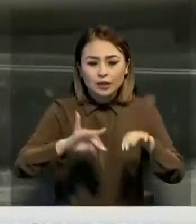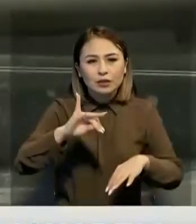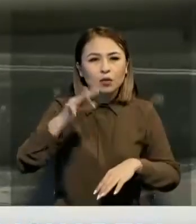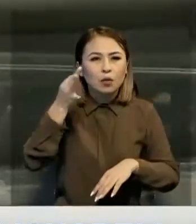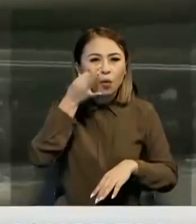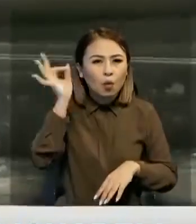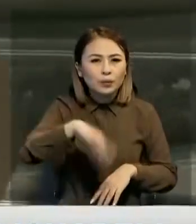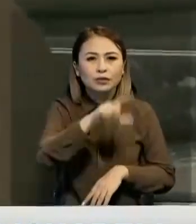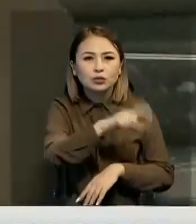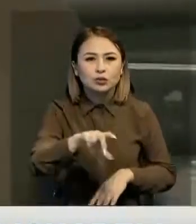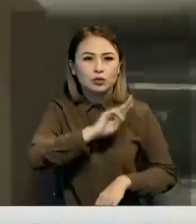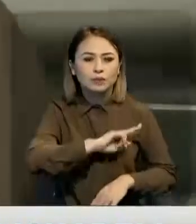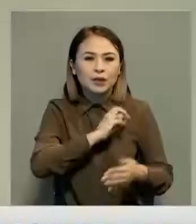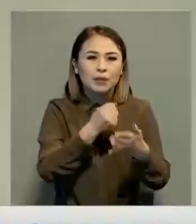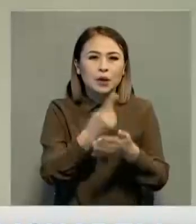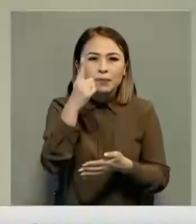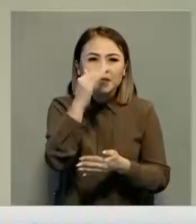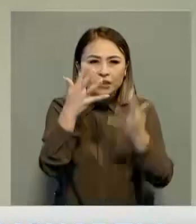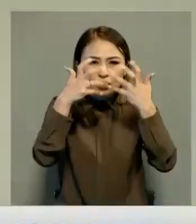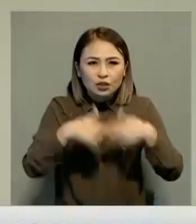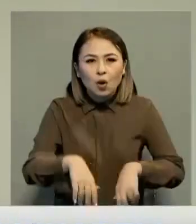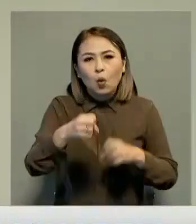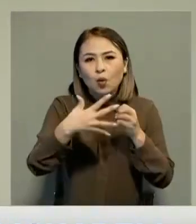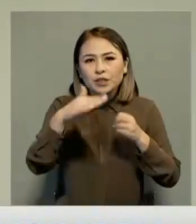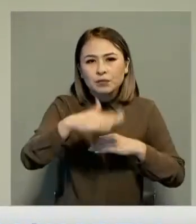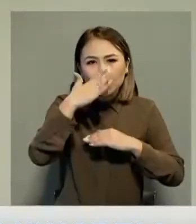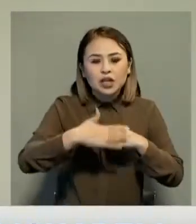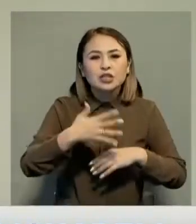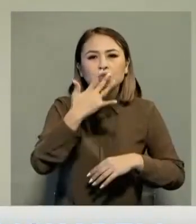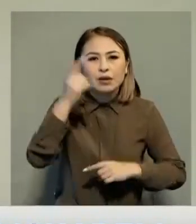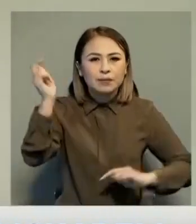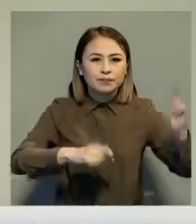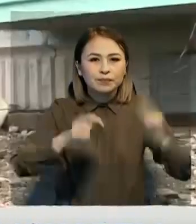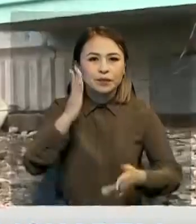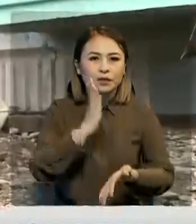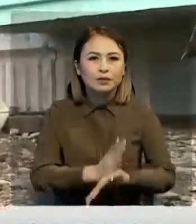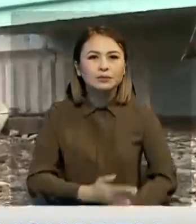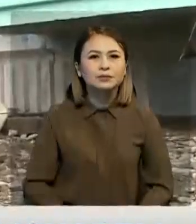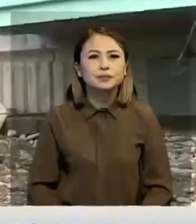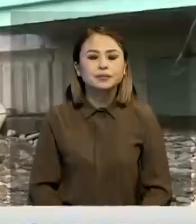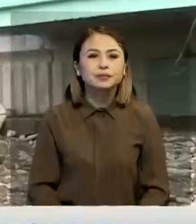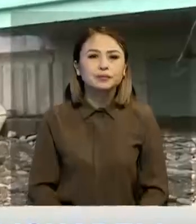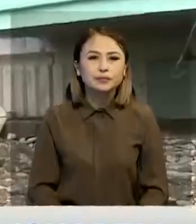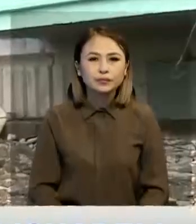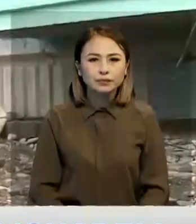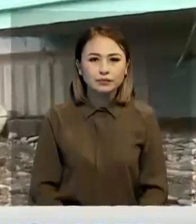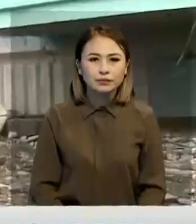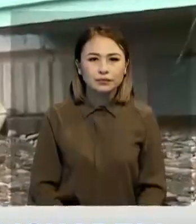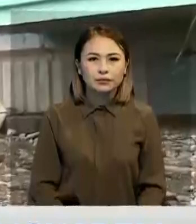жұмысшылар бар. Бірінші ақпандағы бойынша Қазақстанда 15 мыңға жуық шетел азаматы еңбек етіп жүр.